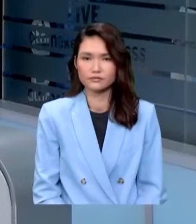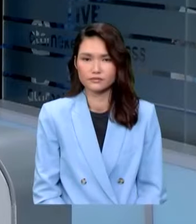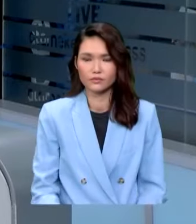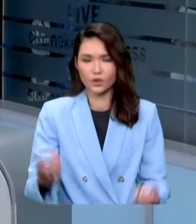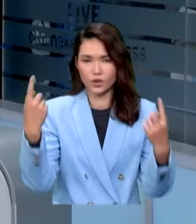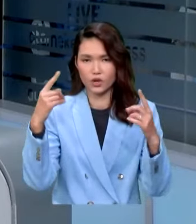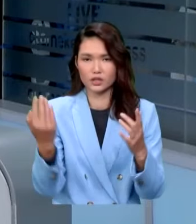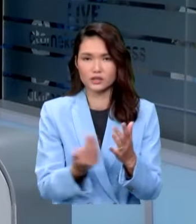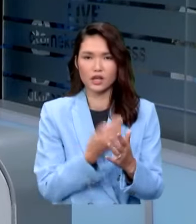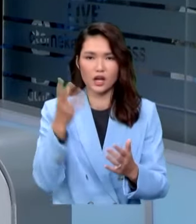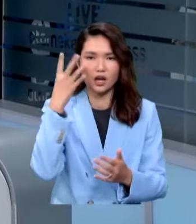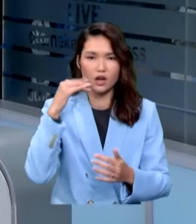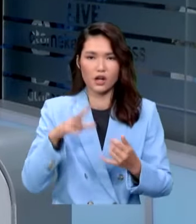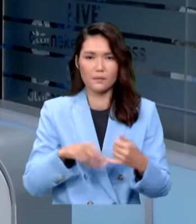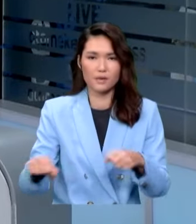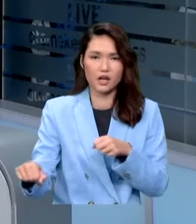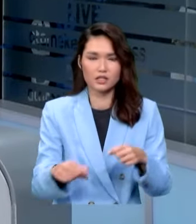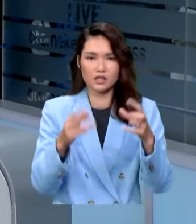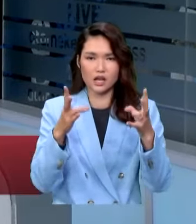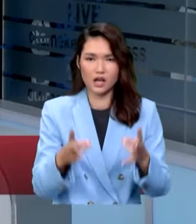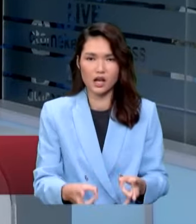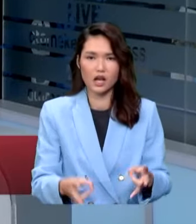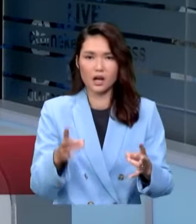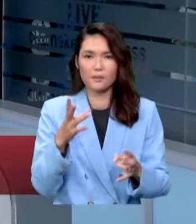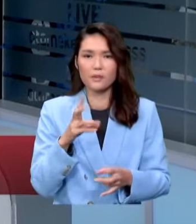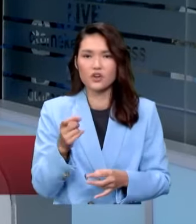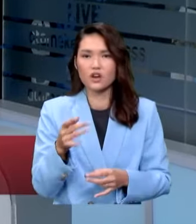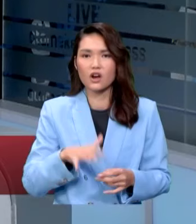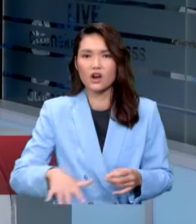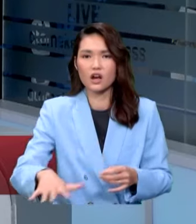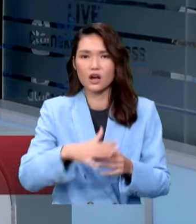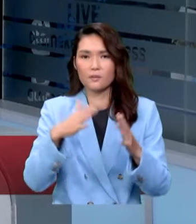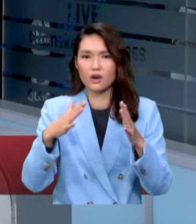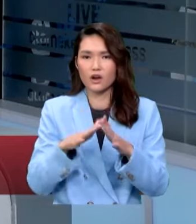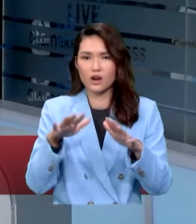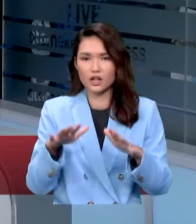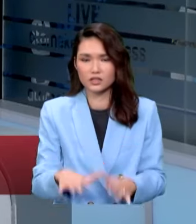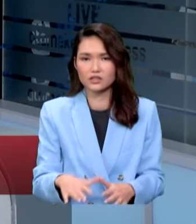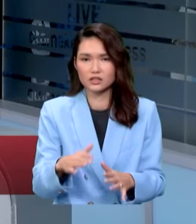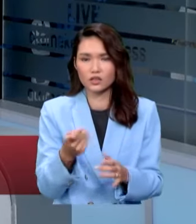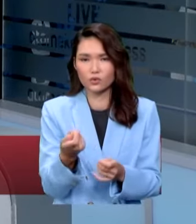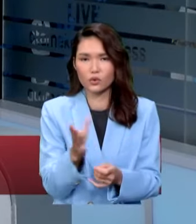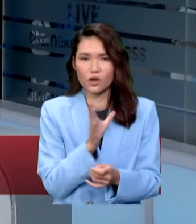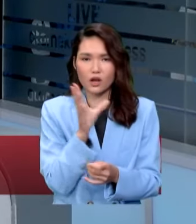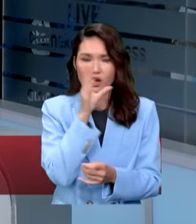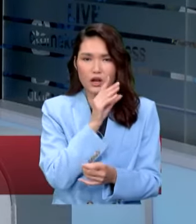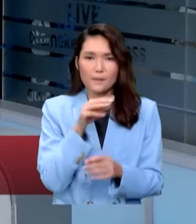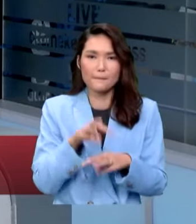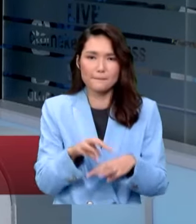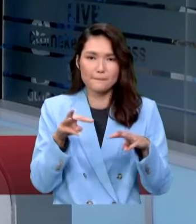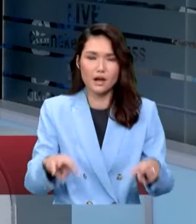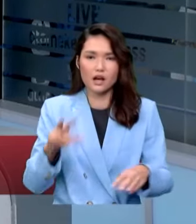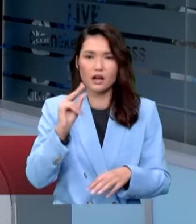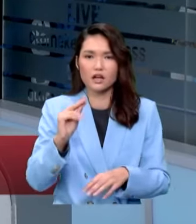Өзгеде ақпараттар. Алматыда жер сілкінсе, зардап шеккендер шаһар маңындағы шатырлы қалаға барып панайла алады. Бұл туралы мәжілісте